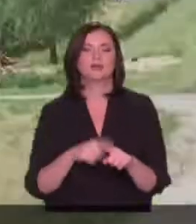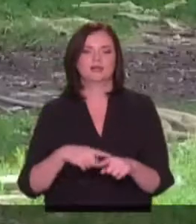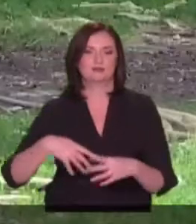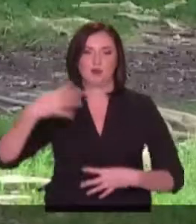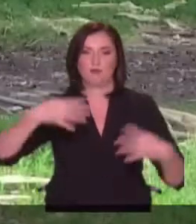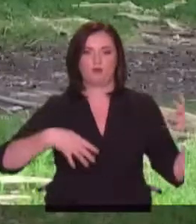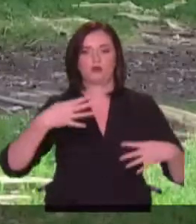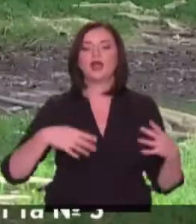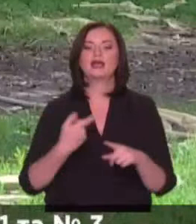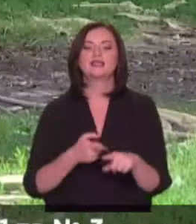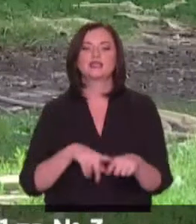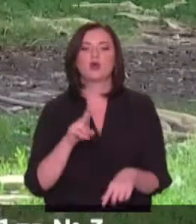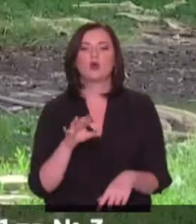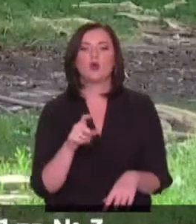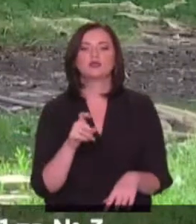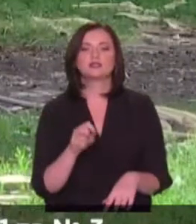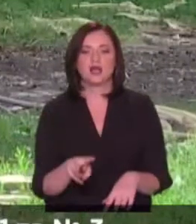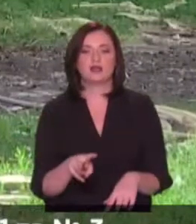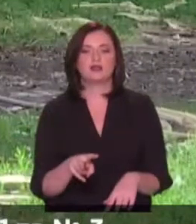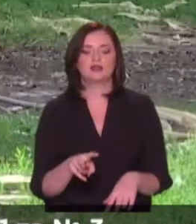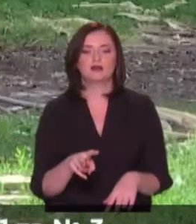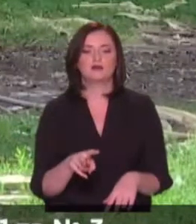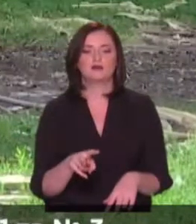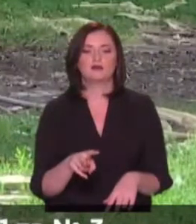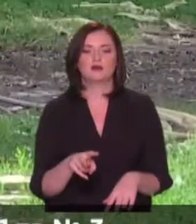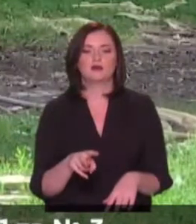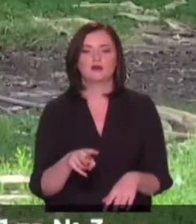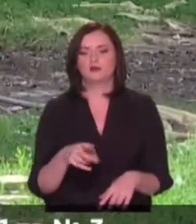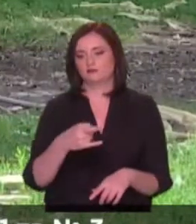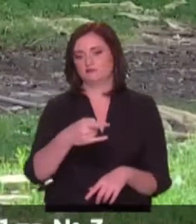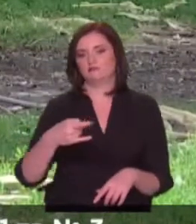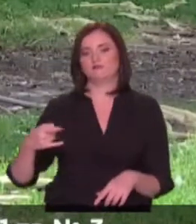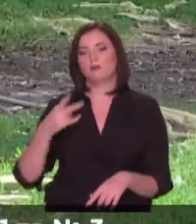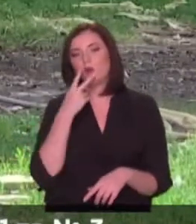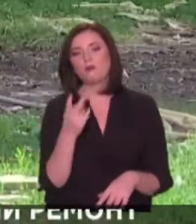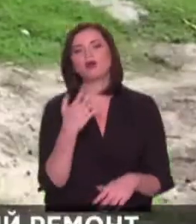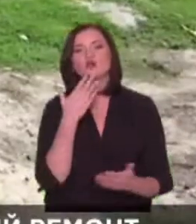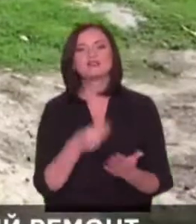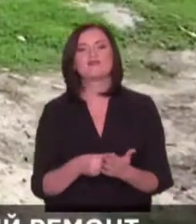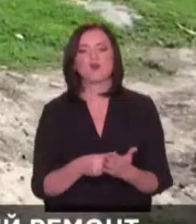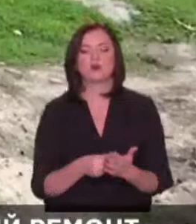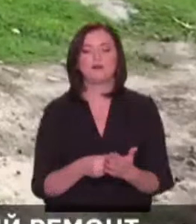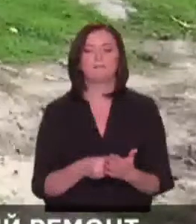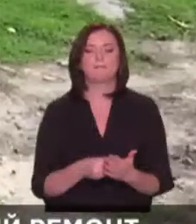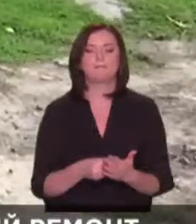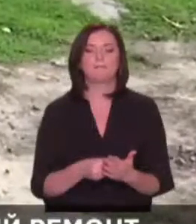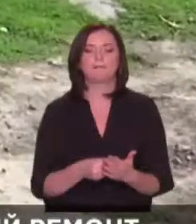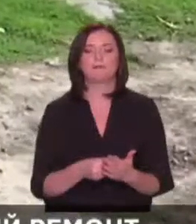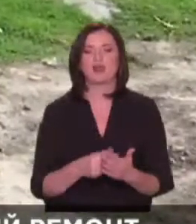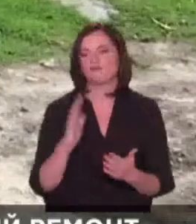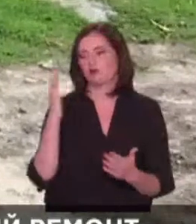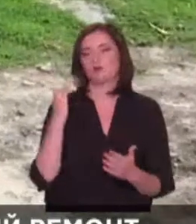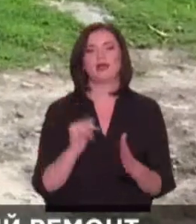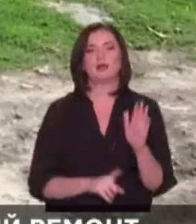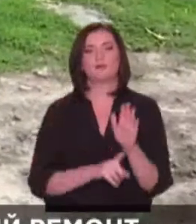і цей козел в припаркованій автівці побачив своє відображення і